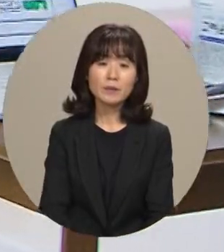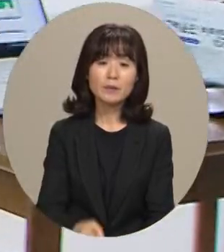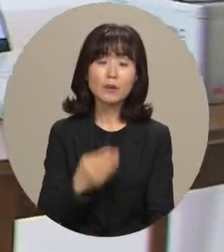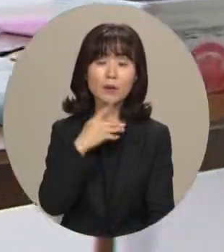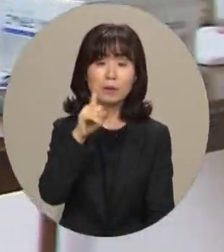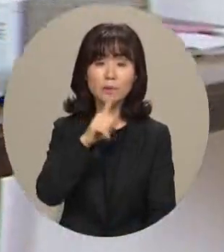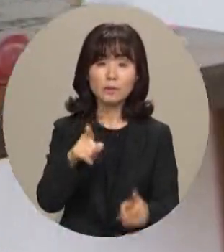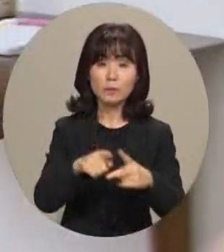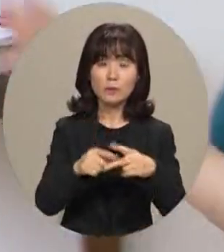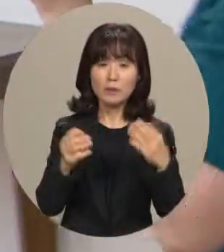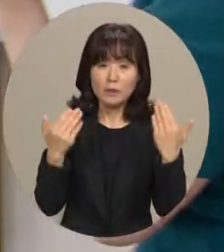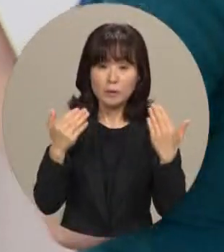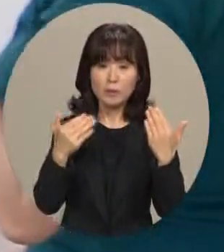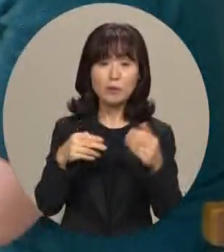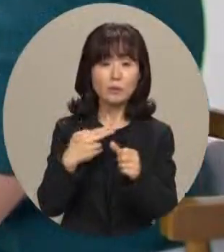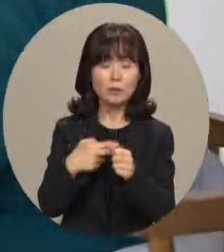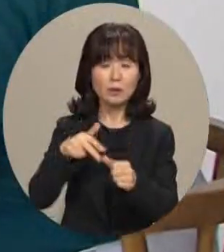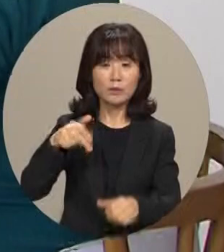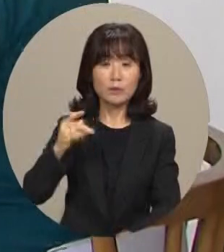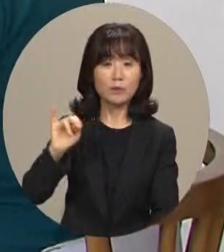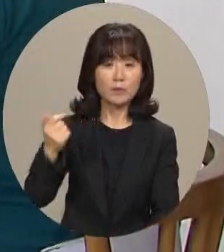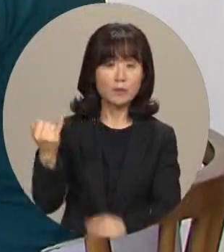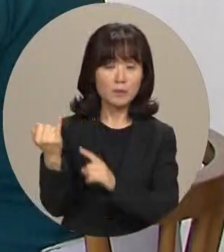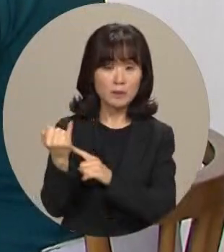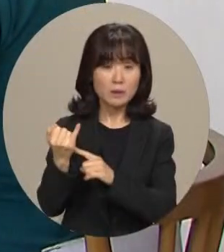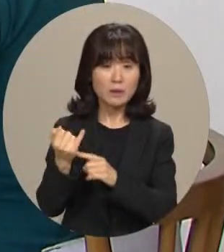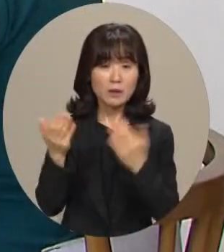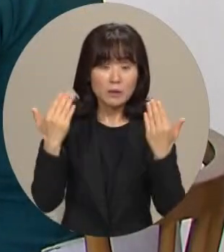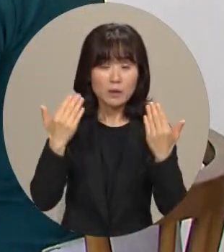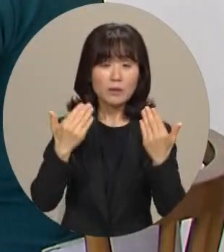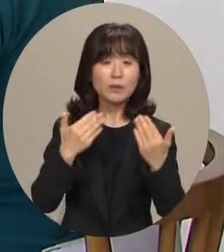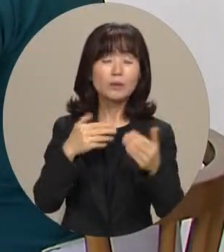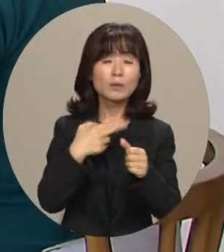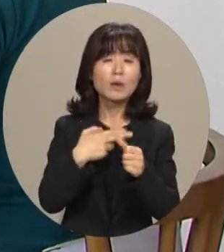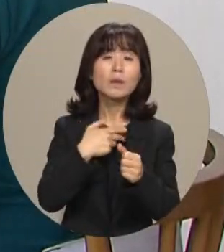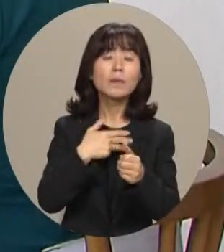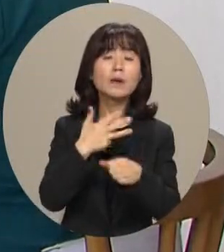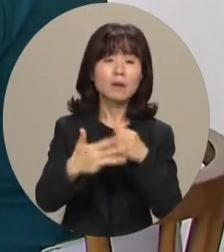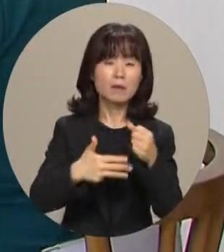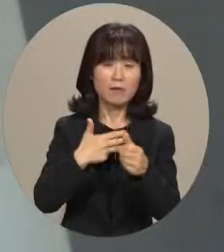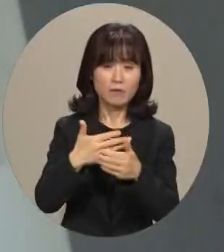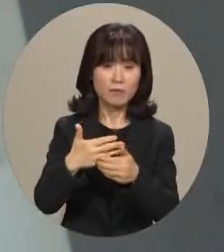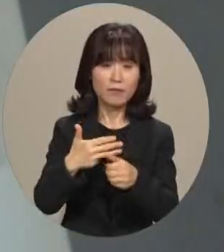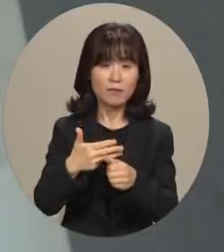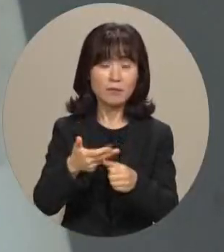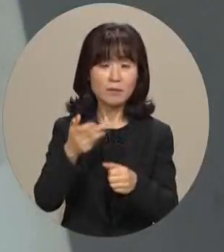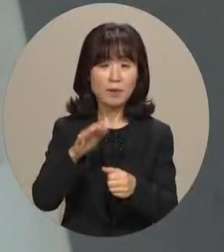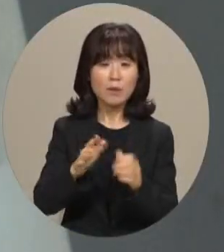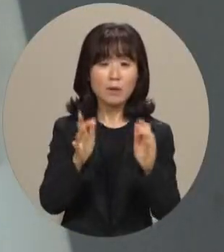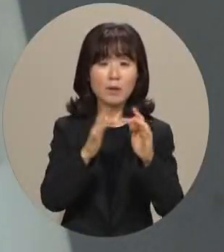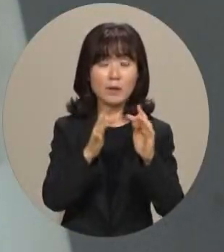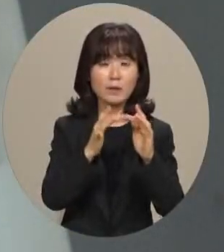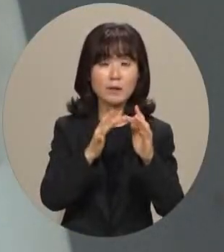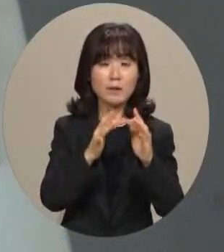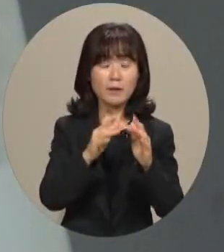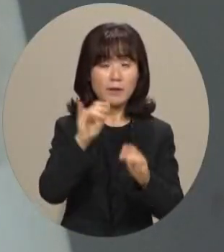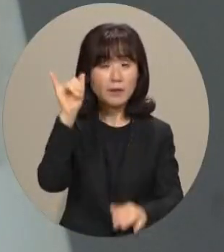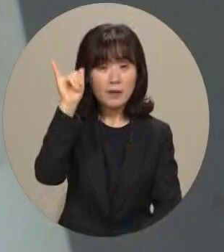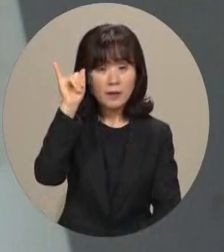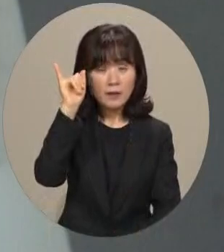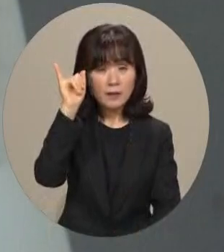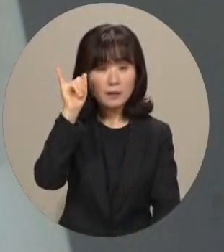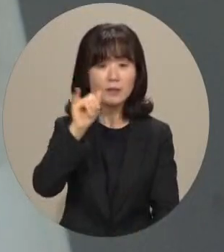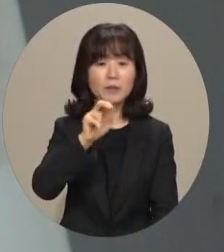서울한 초등학교의 교사 조민희씨 학교에선 8년차 교사지만 온라인 공간에선 인공지능 미니쌤이란